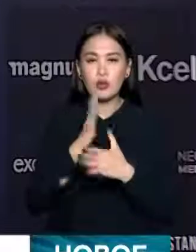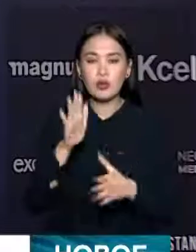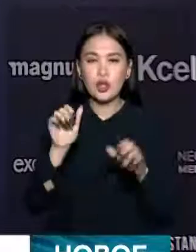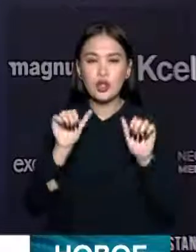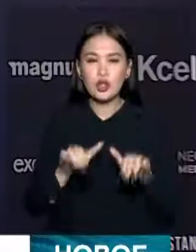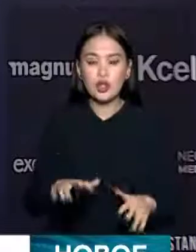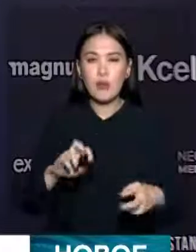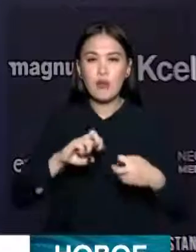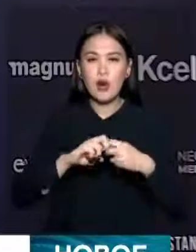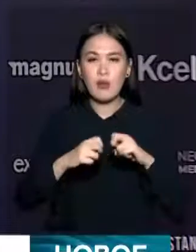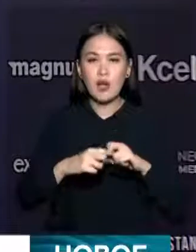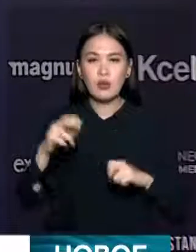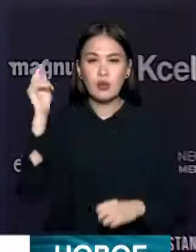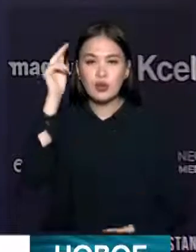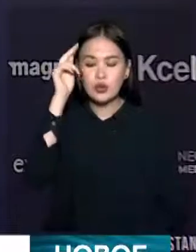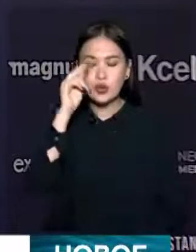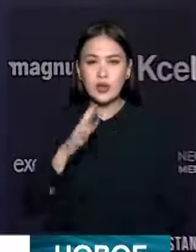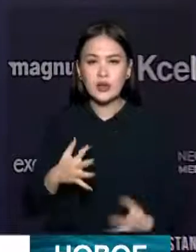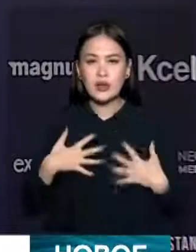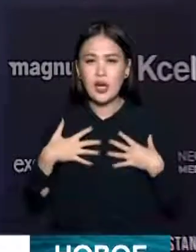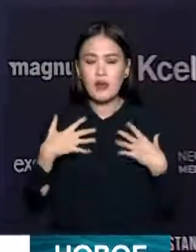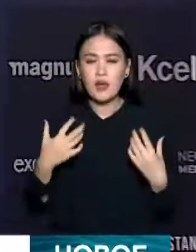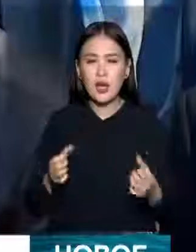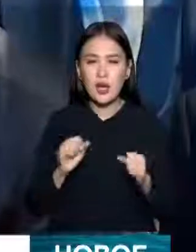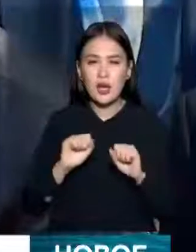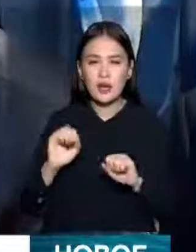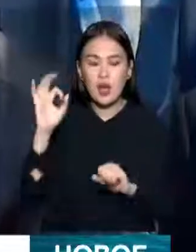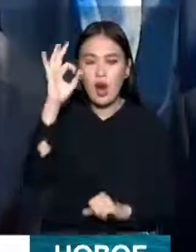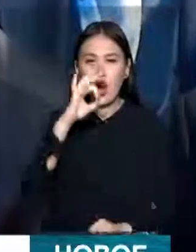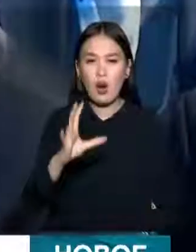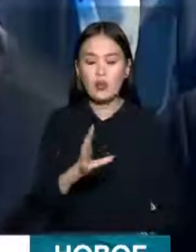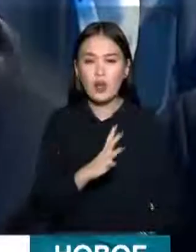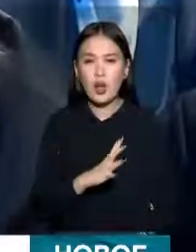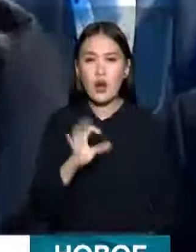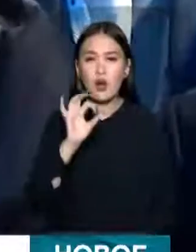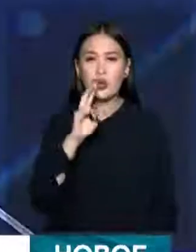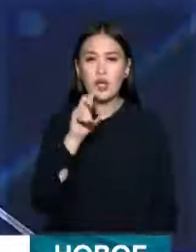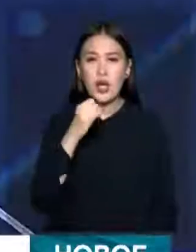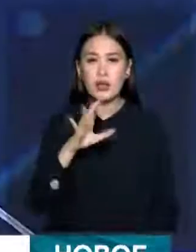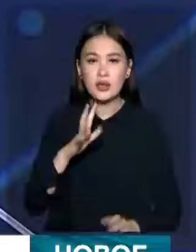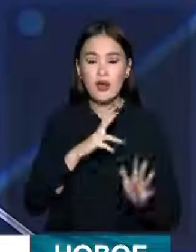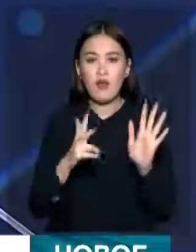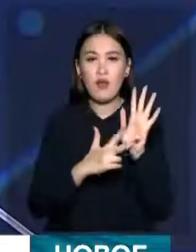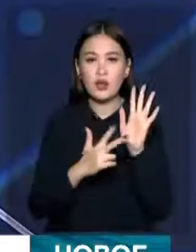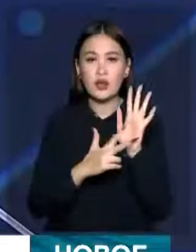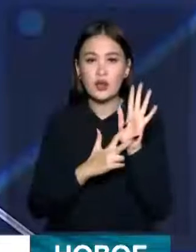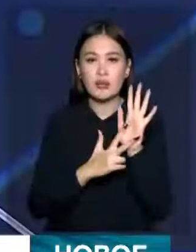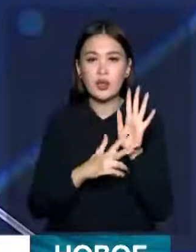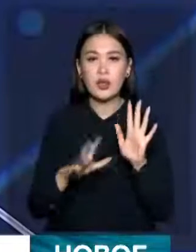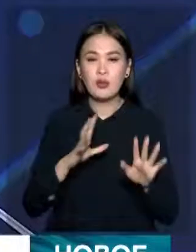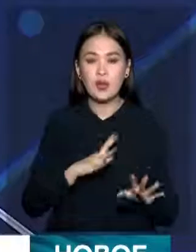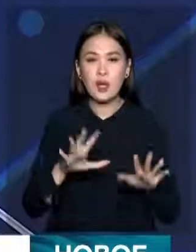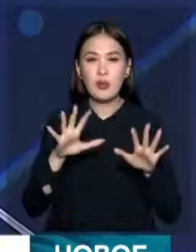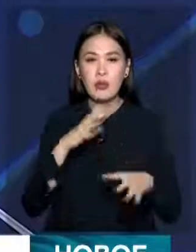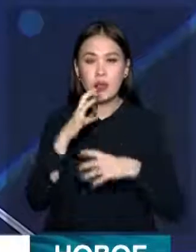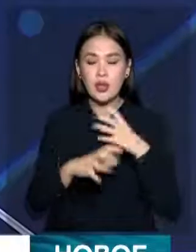проблемы образования, и проблемы здравоохранения, и многие другие вещи. Если по онлайн-услугам мы 8-е в мире, по интернету мы 65-е в